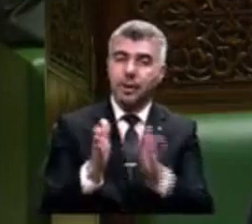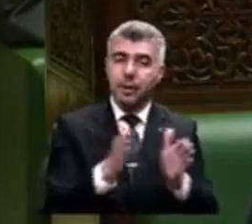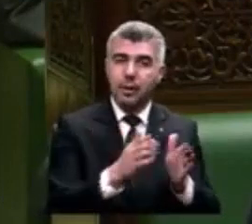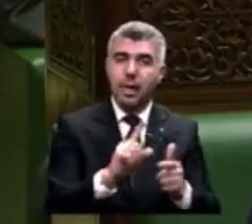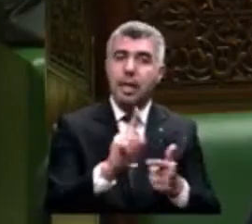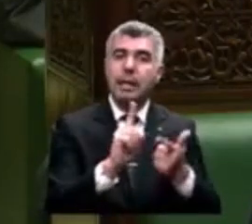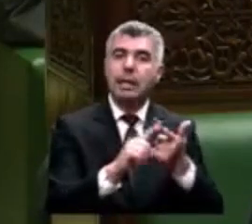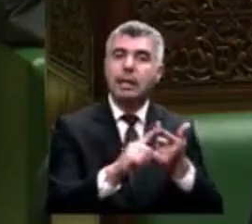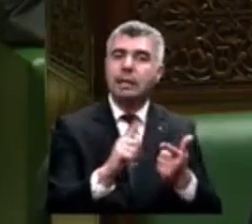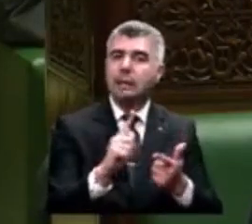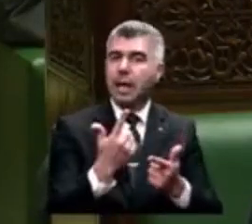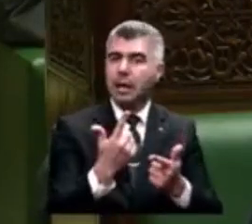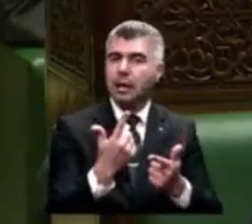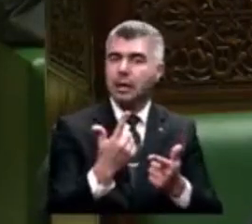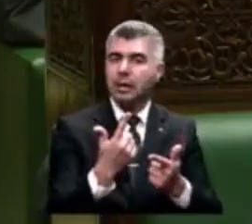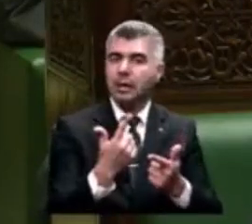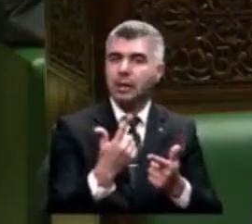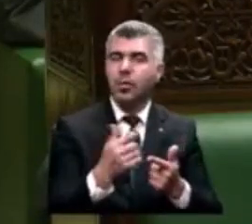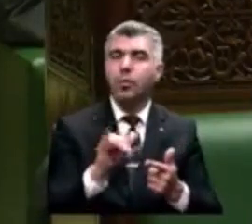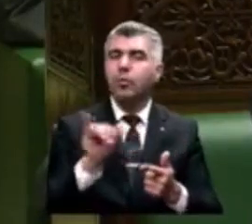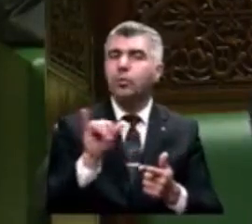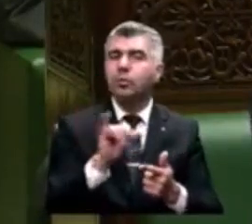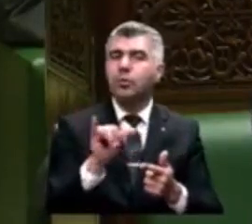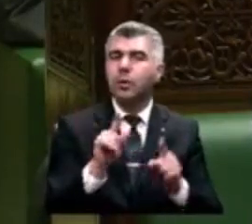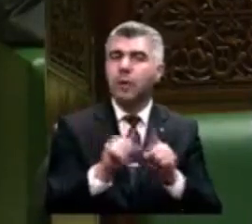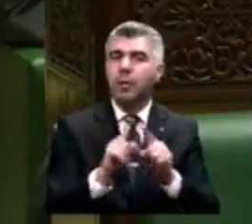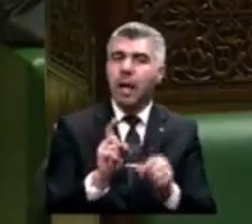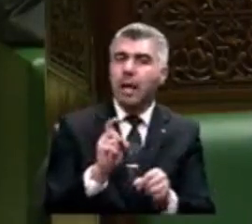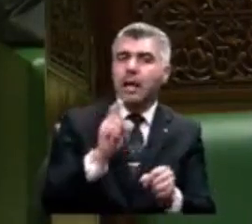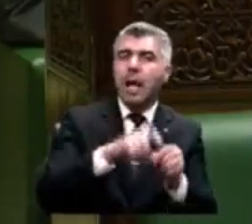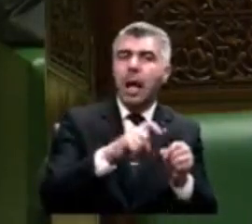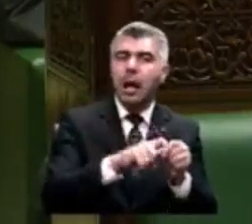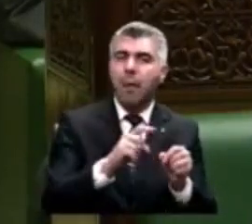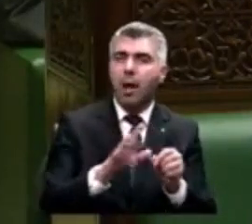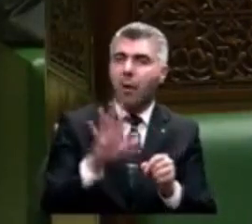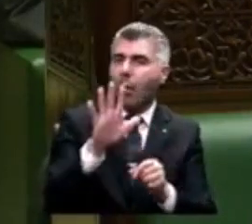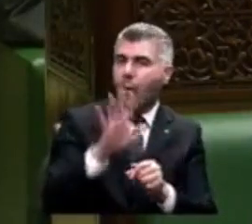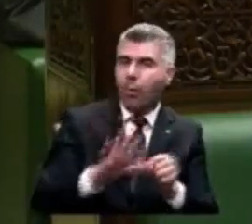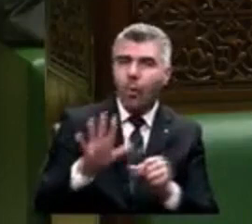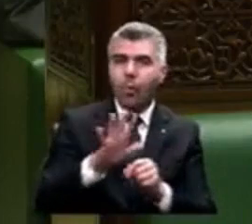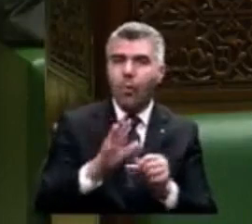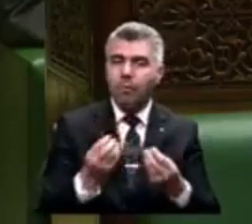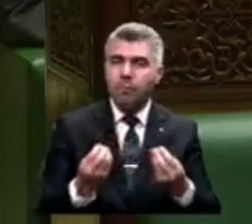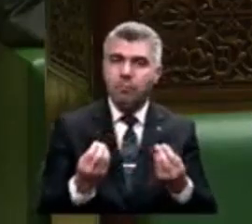يجري هو المصداقيه ديال النقابات.